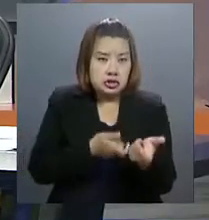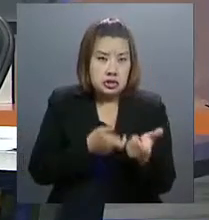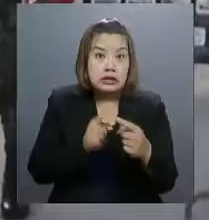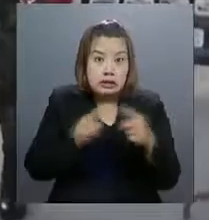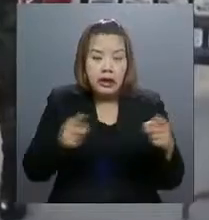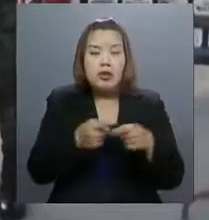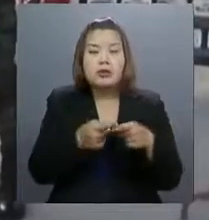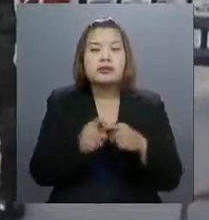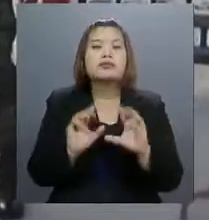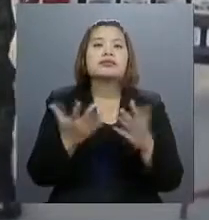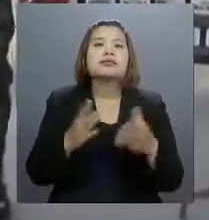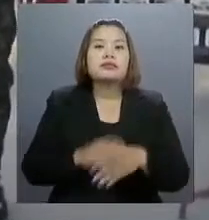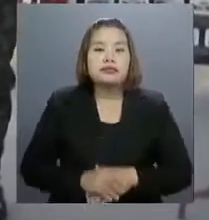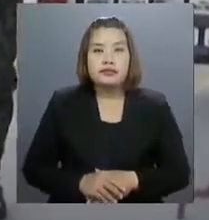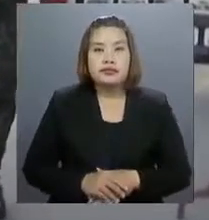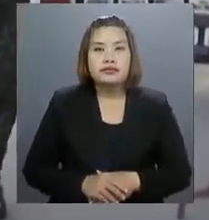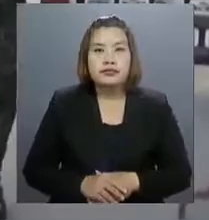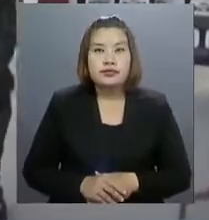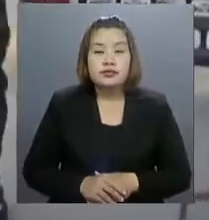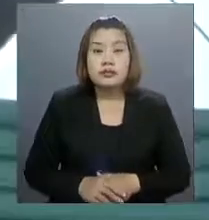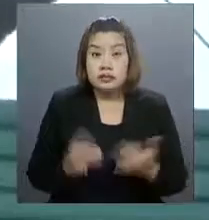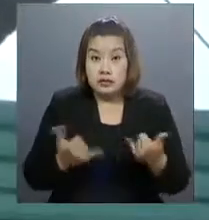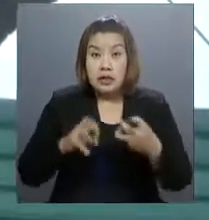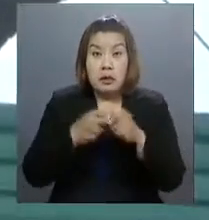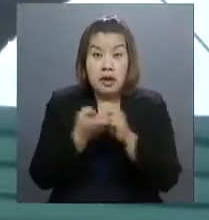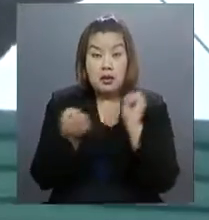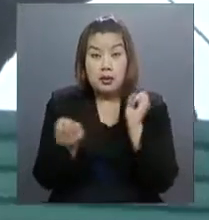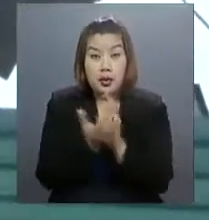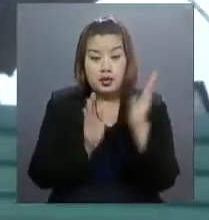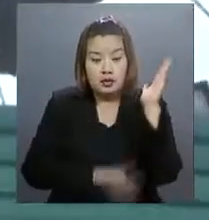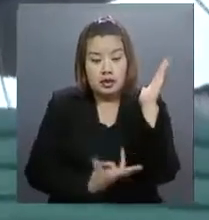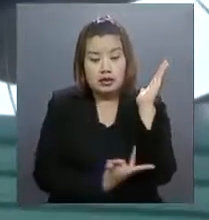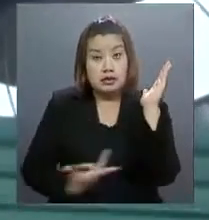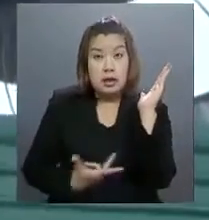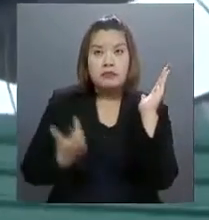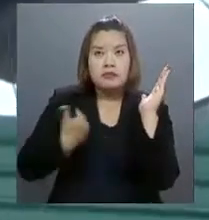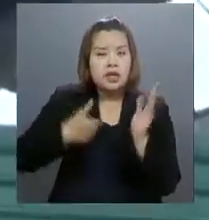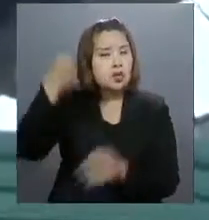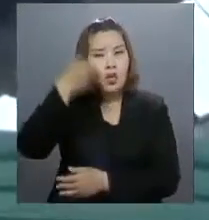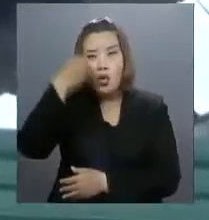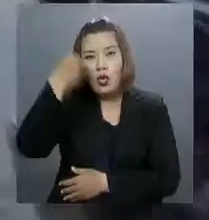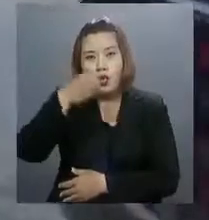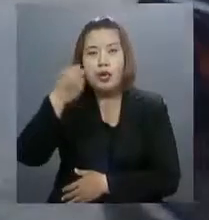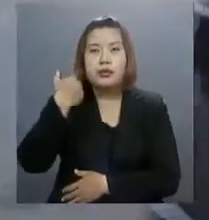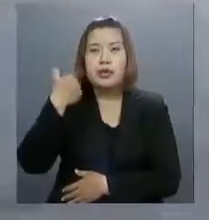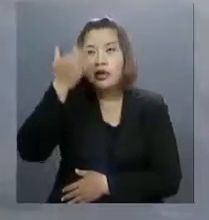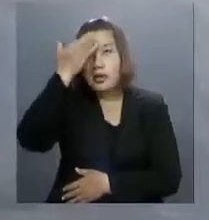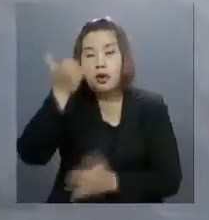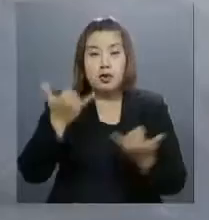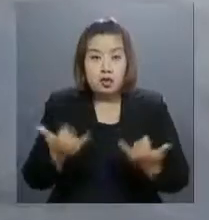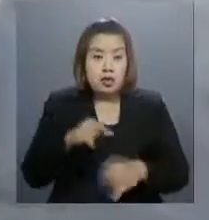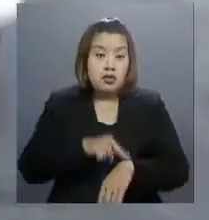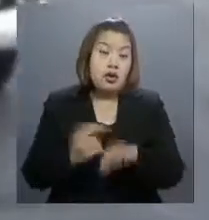ค่ะสถานการณ์ความรุนแรงในจังหวัดชายแดนภาคใต้ยังคงเกิดขึ้นอย่างต่อเนื่องนะคะล่าสุดในช่วงเช้